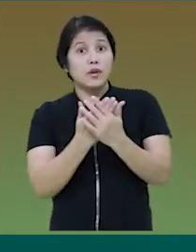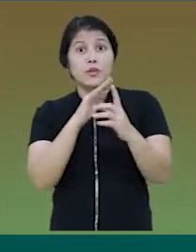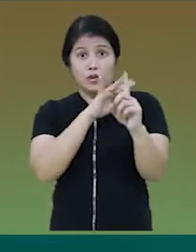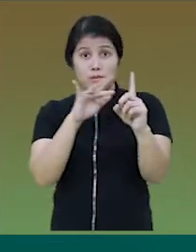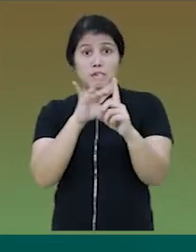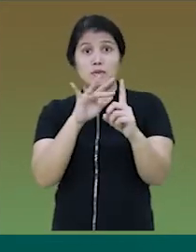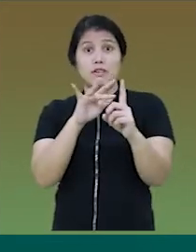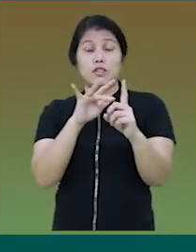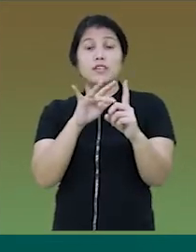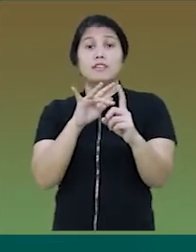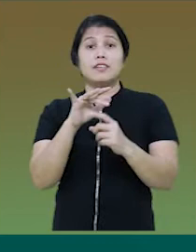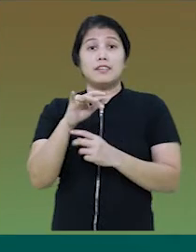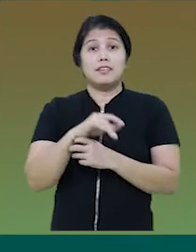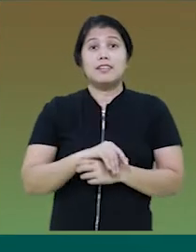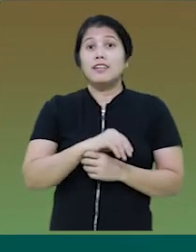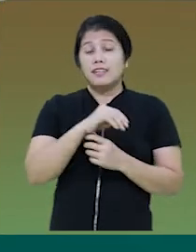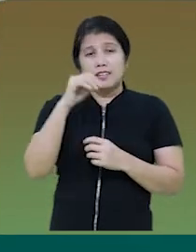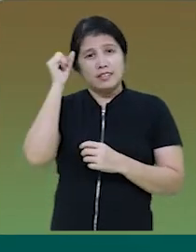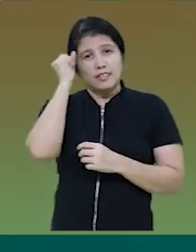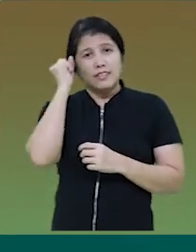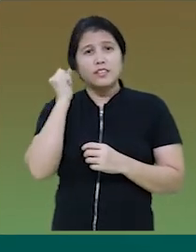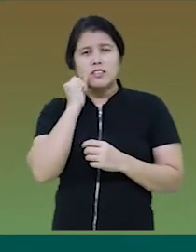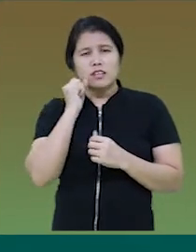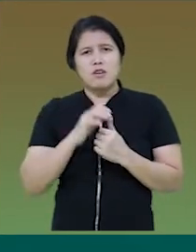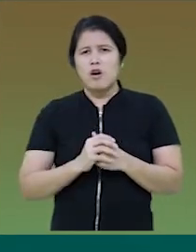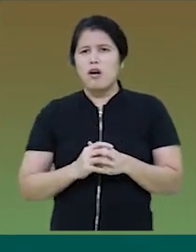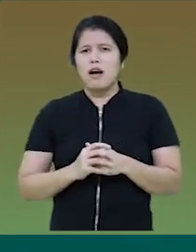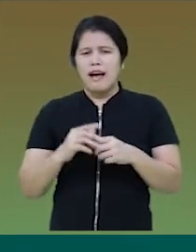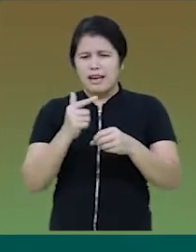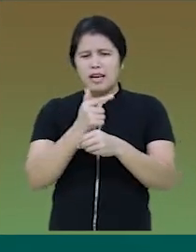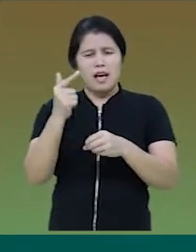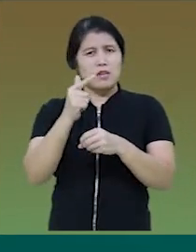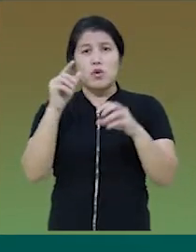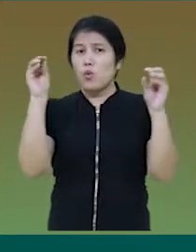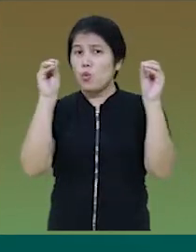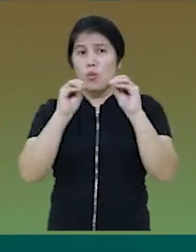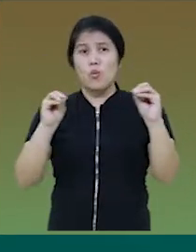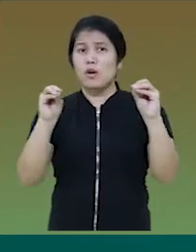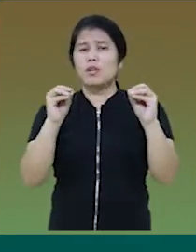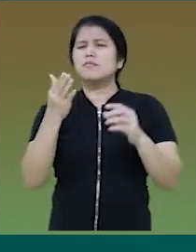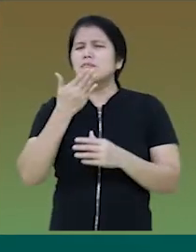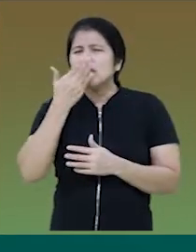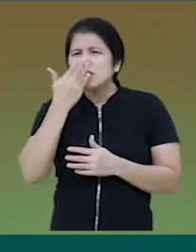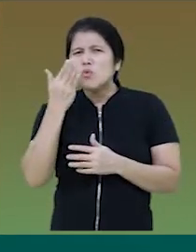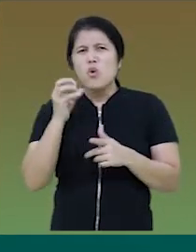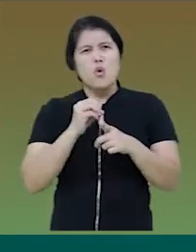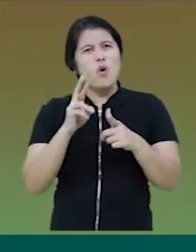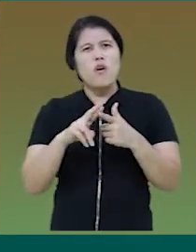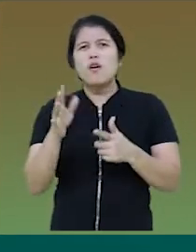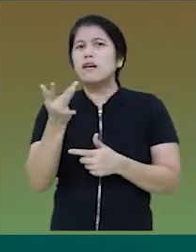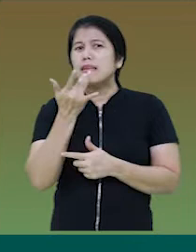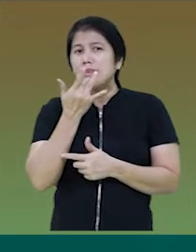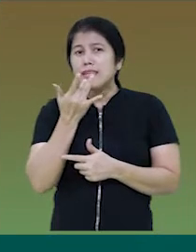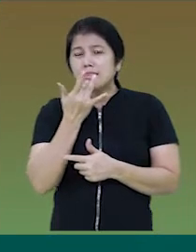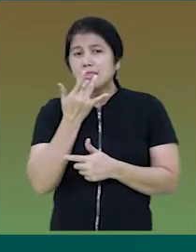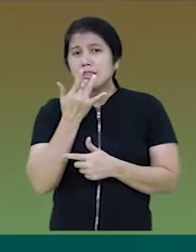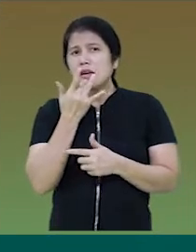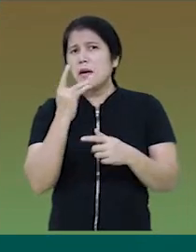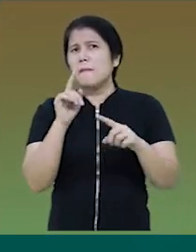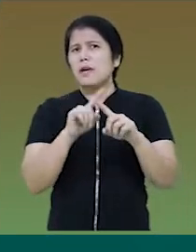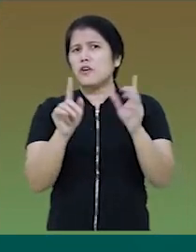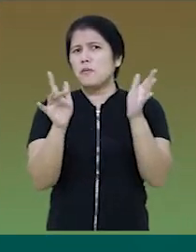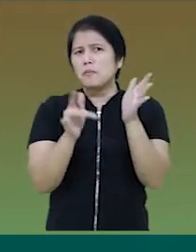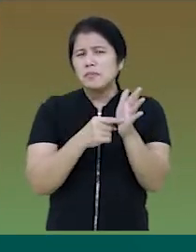Magandang obserbasyon yan, Shen. Gas has no smell or taste. Ang gas ay walang amoy o lasa.